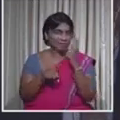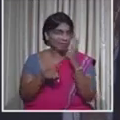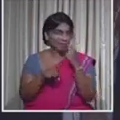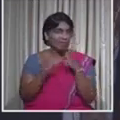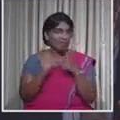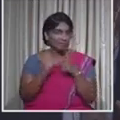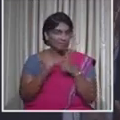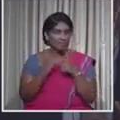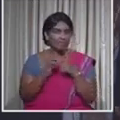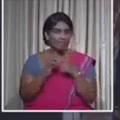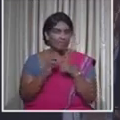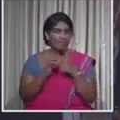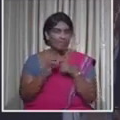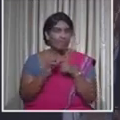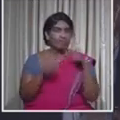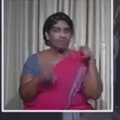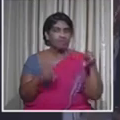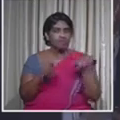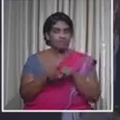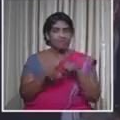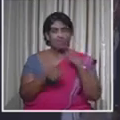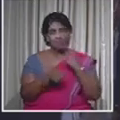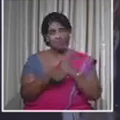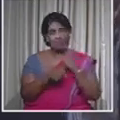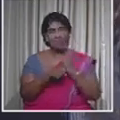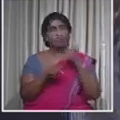මතු මේ ආණ්ඩුව